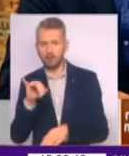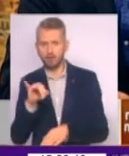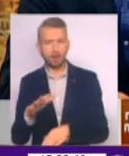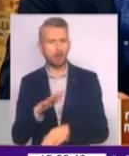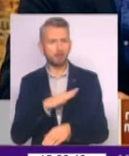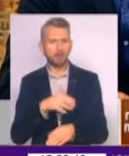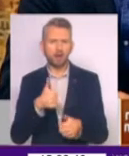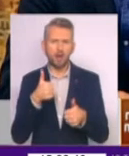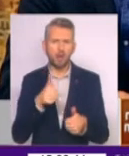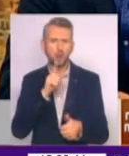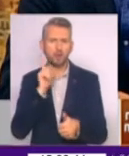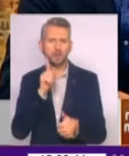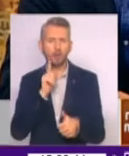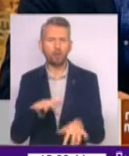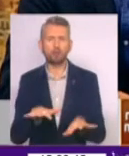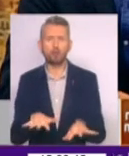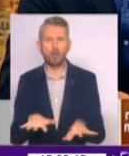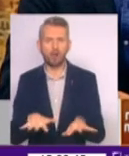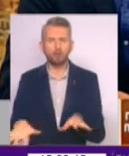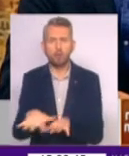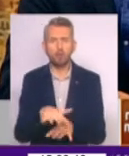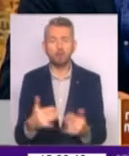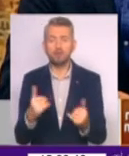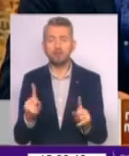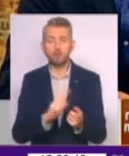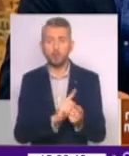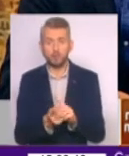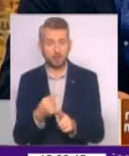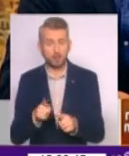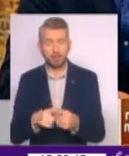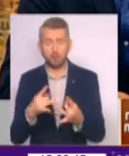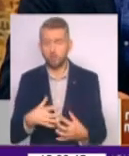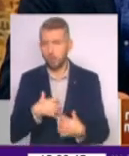такий уголочок, і во що він зараз превратився, це просто ужас.